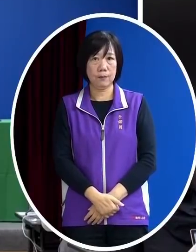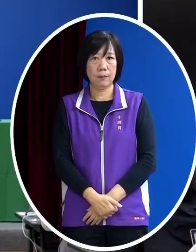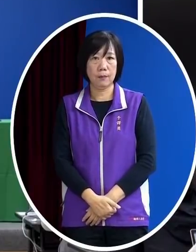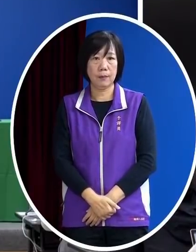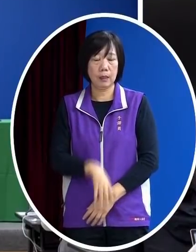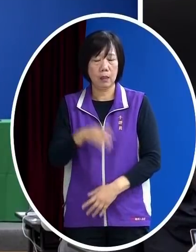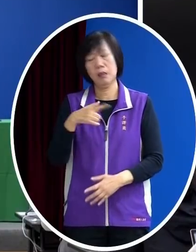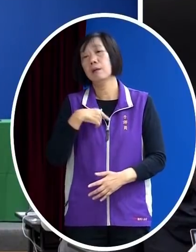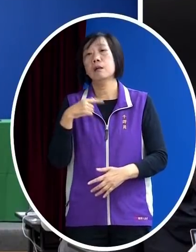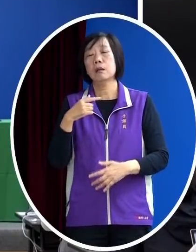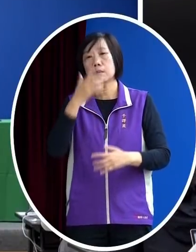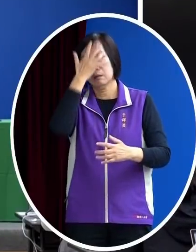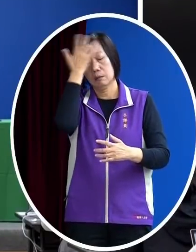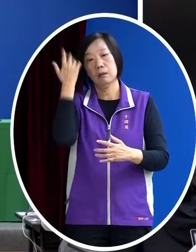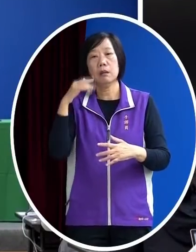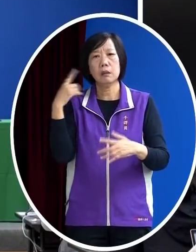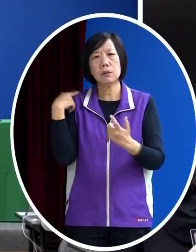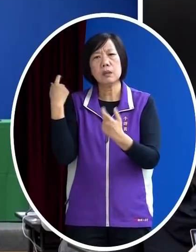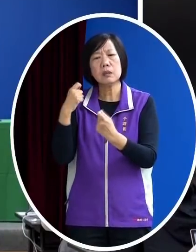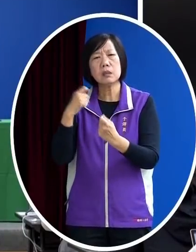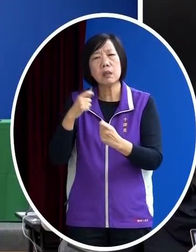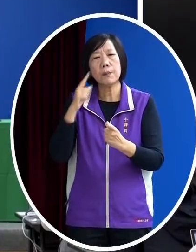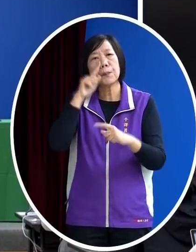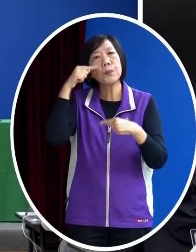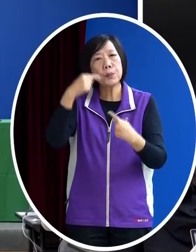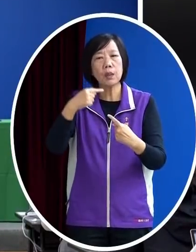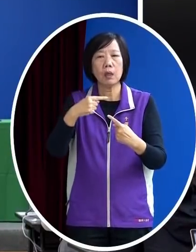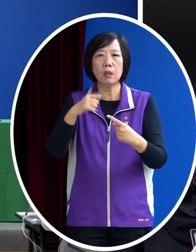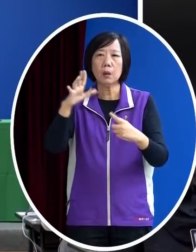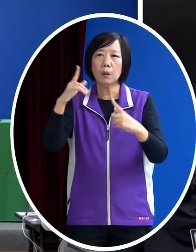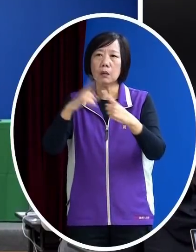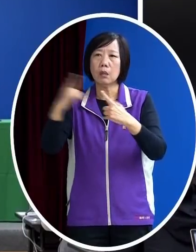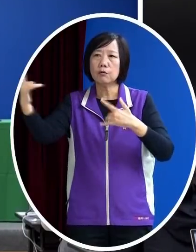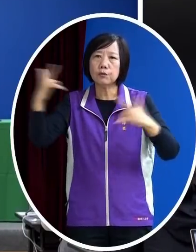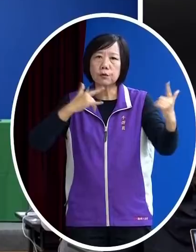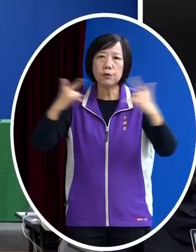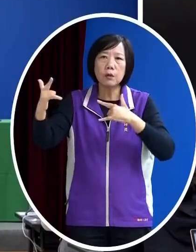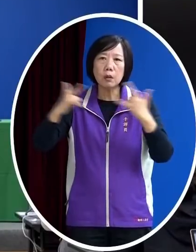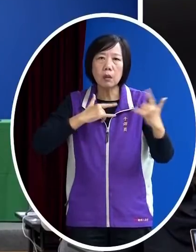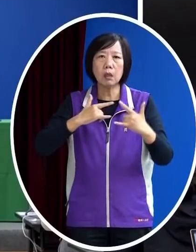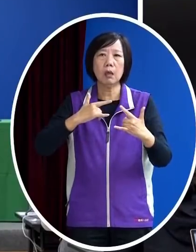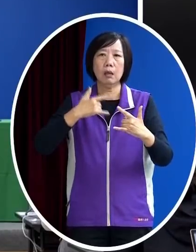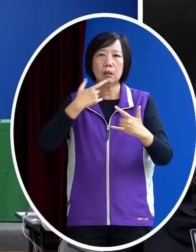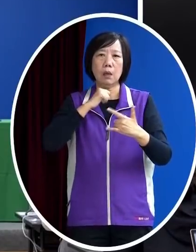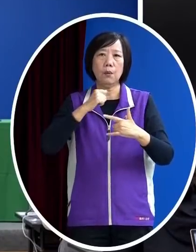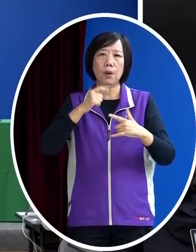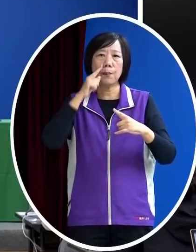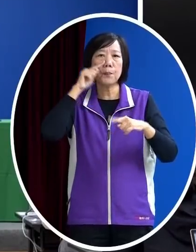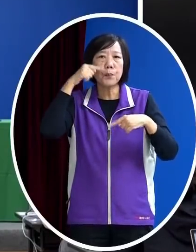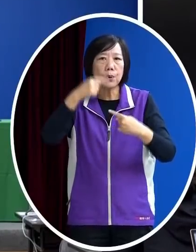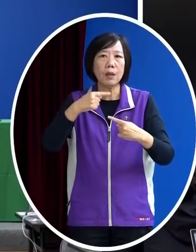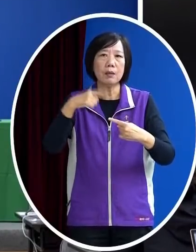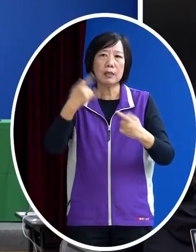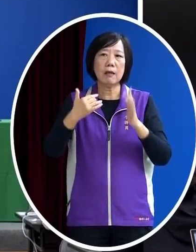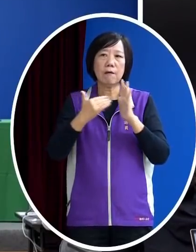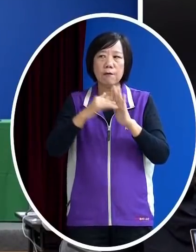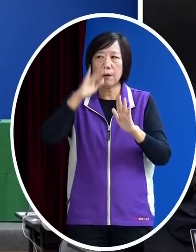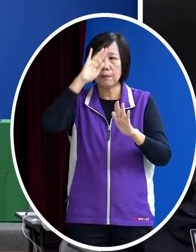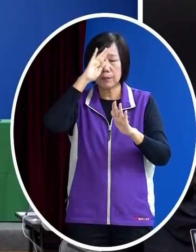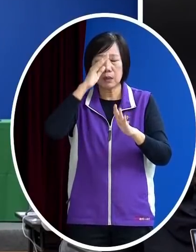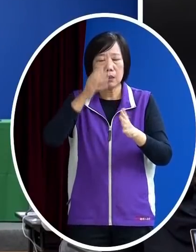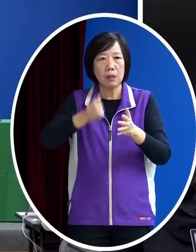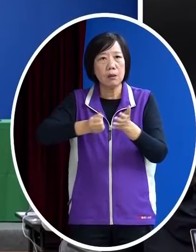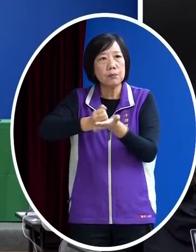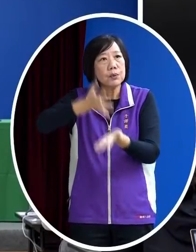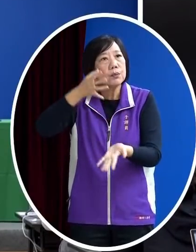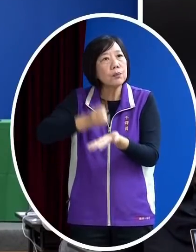部长，快要过年了，有很多民众会回来台湾返乡过年，我们的防疫旅馆够不够？还有第二个问题是，行政院长苏贞昌